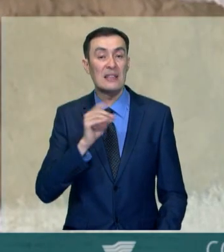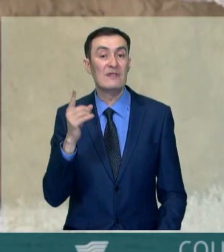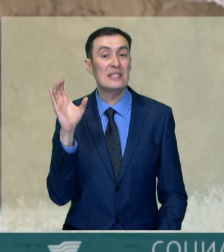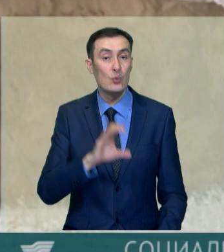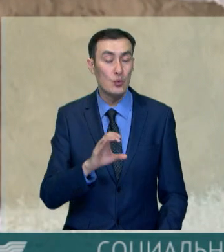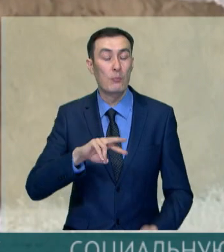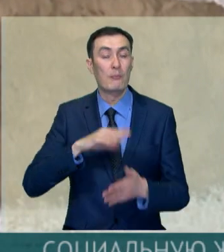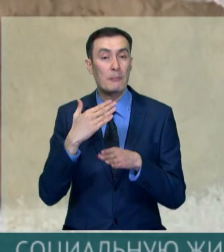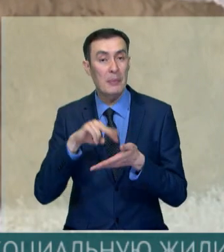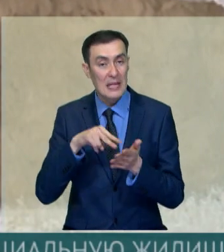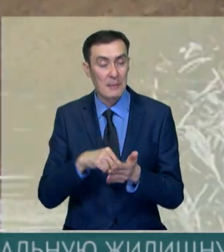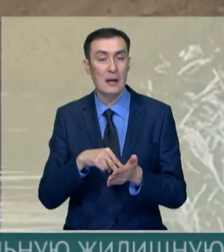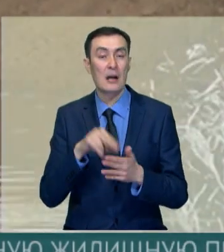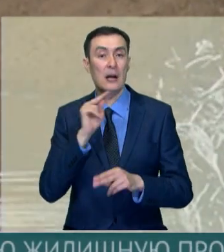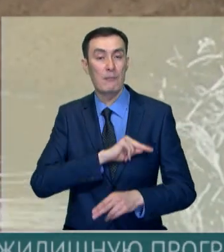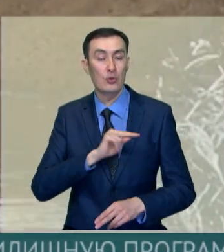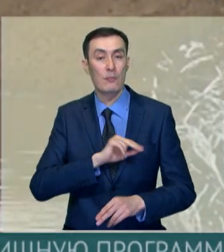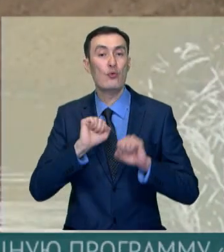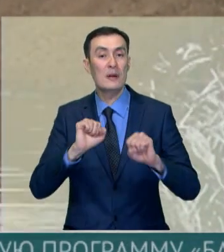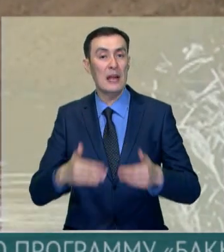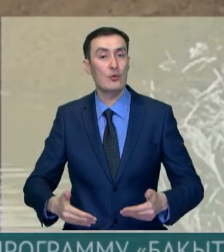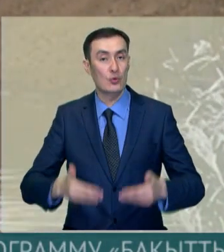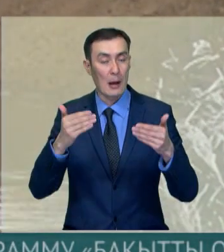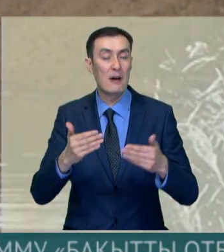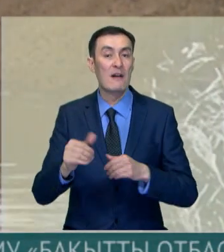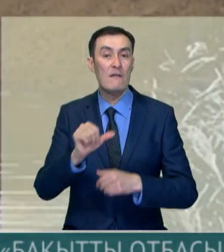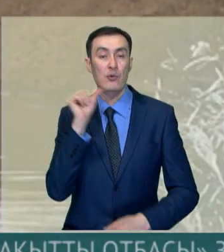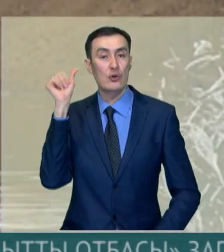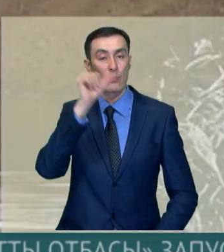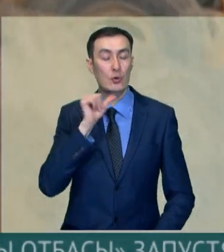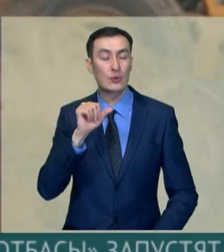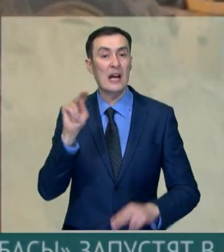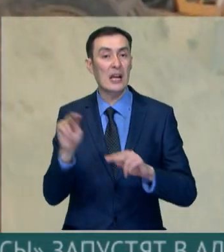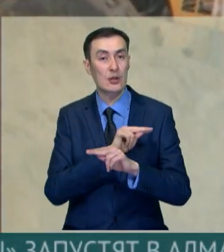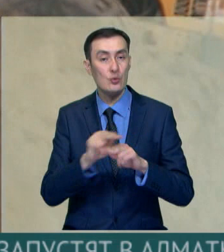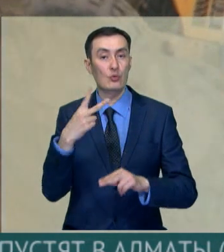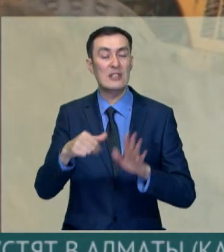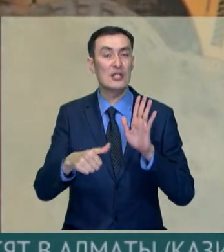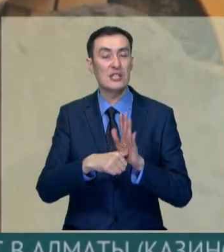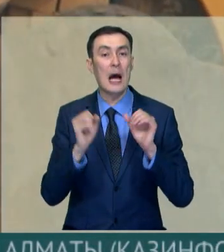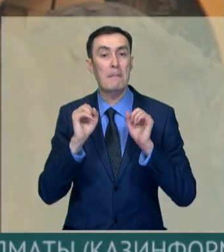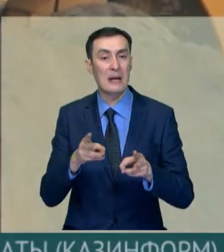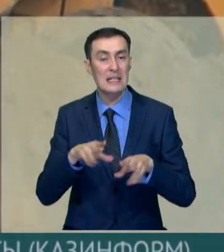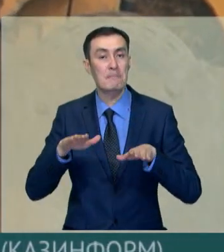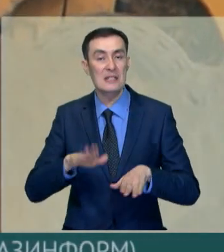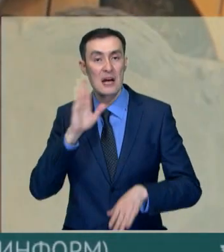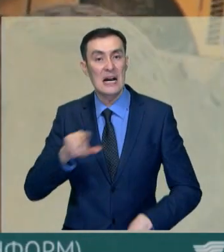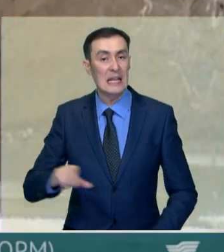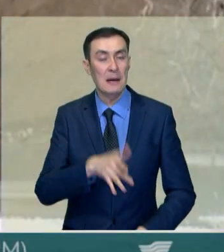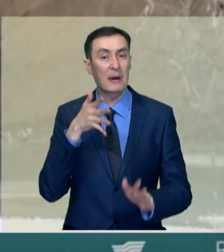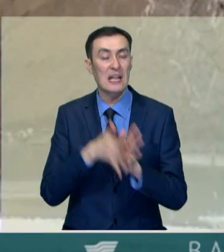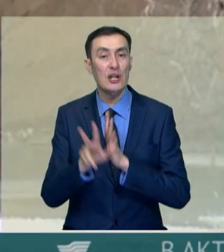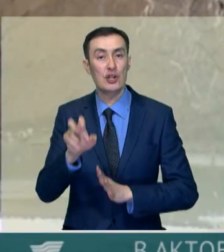регионе планомерно ведутся работы по укреплению дамб. В прошлом году на реконструкцию 26 опасных участков реки